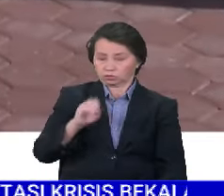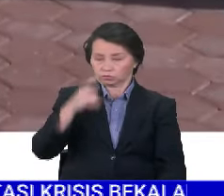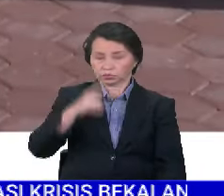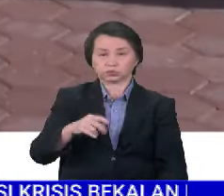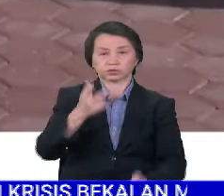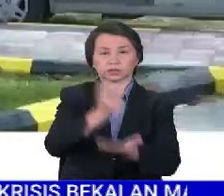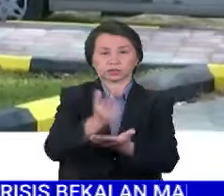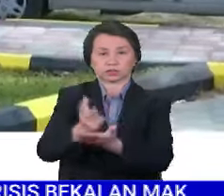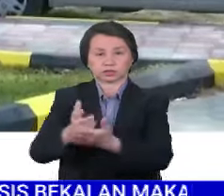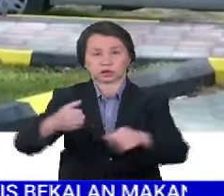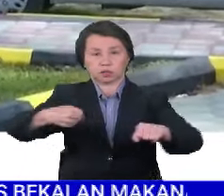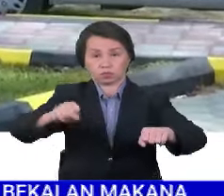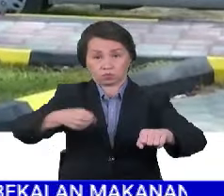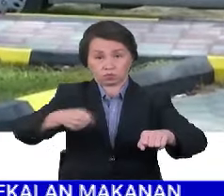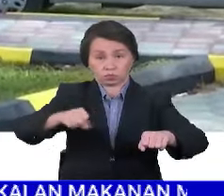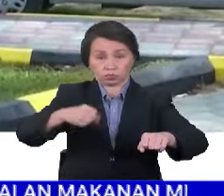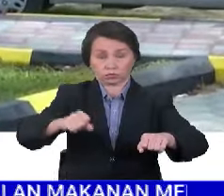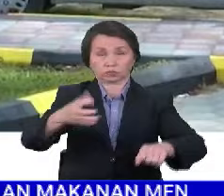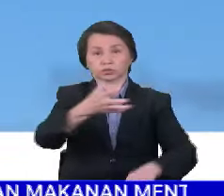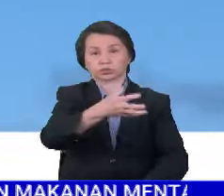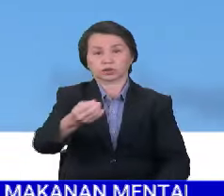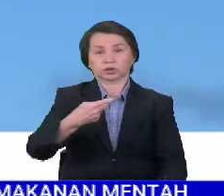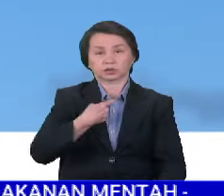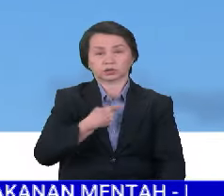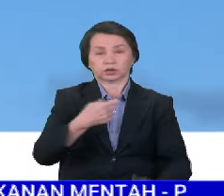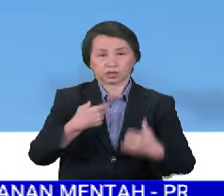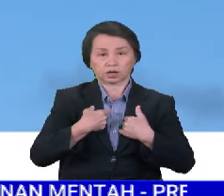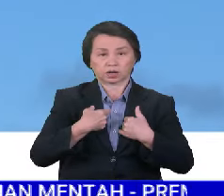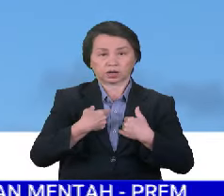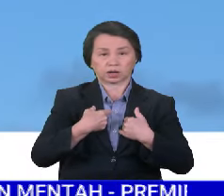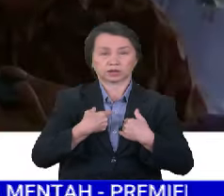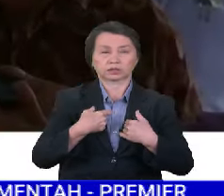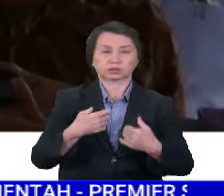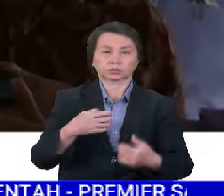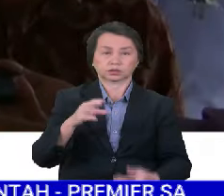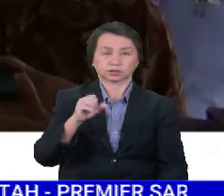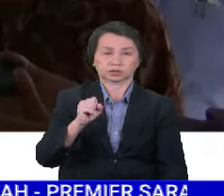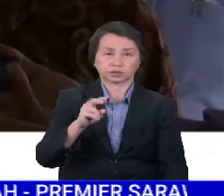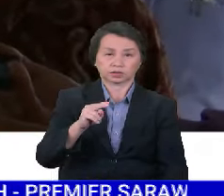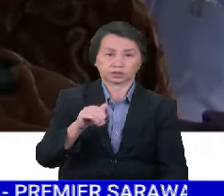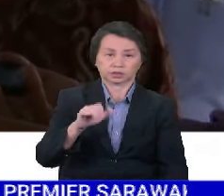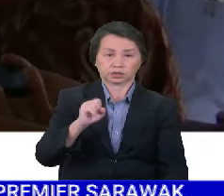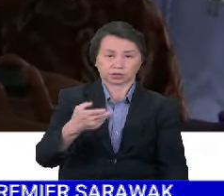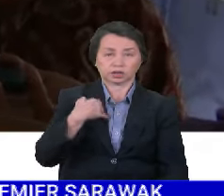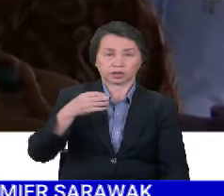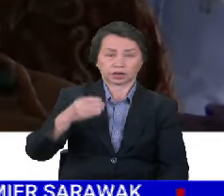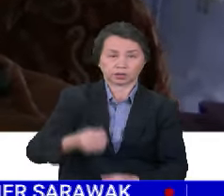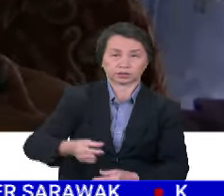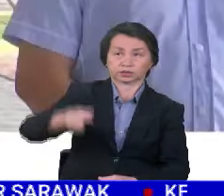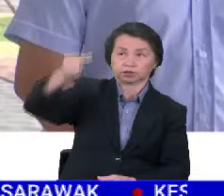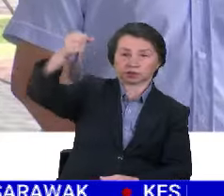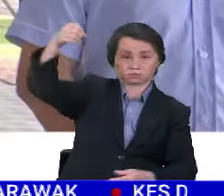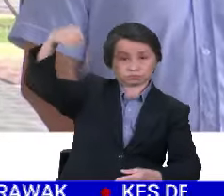letak motosikal dari sapi itu juga kita juga menyediakan Finest dan juga beberapa atiang untuk pencahayaan